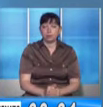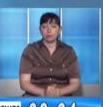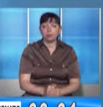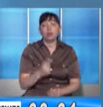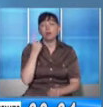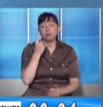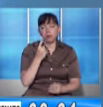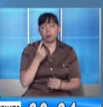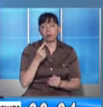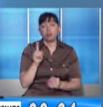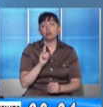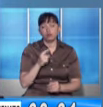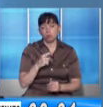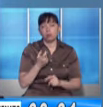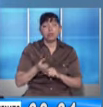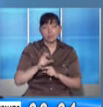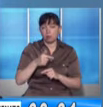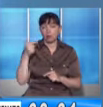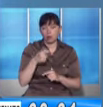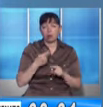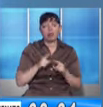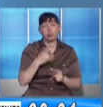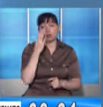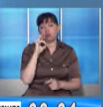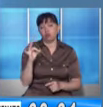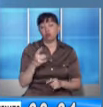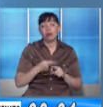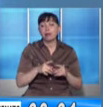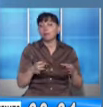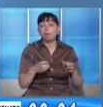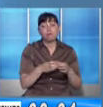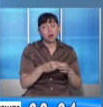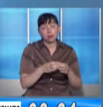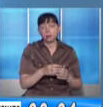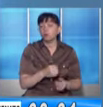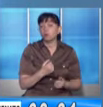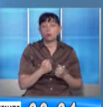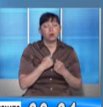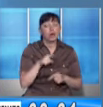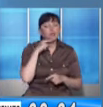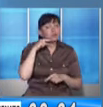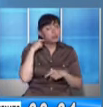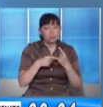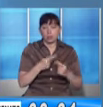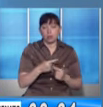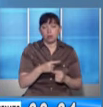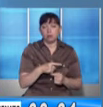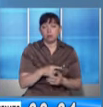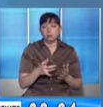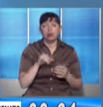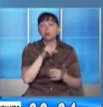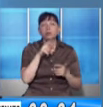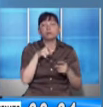Deci primul lucru și cel mai grav este Partidul Șor. Este un partid care în permanență, sau dacă vreți, care are ca și